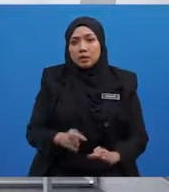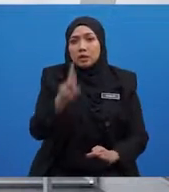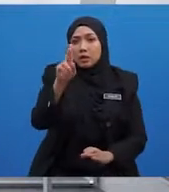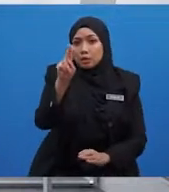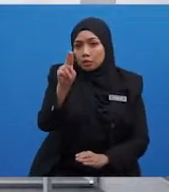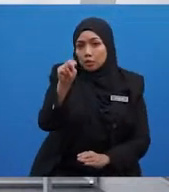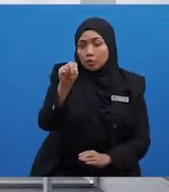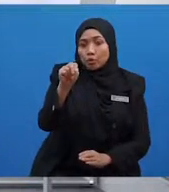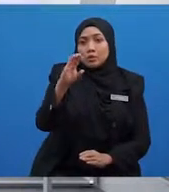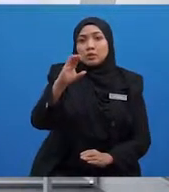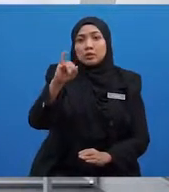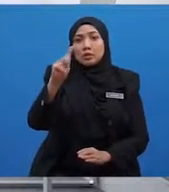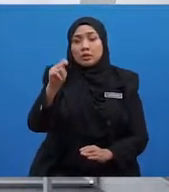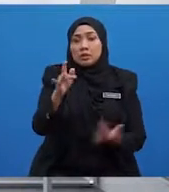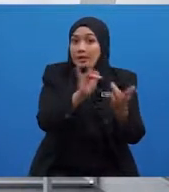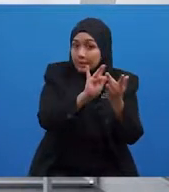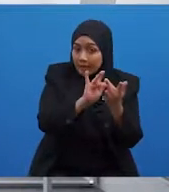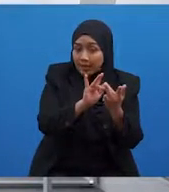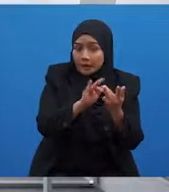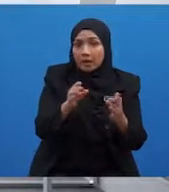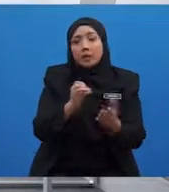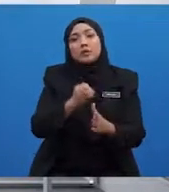atau menggunakan perkhidmatan personal shopper.